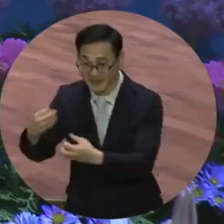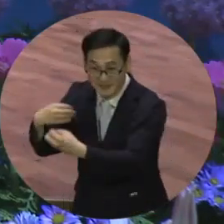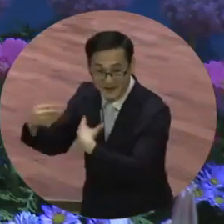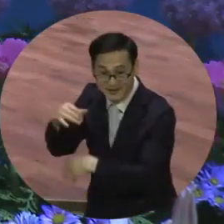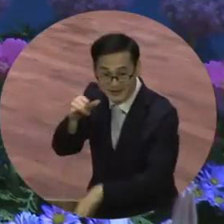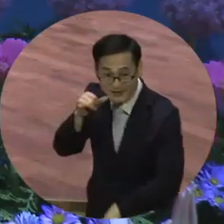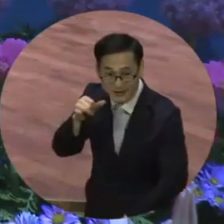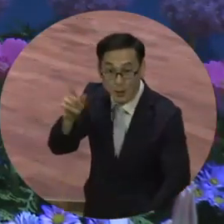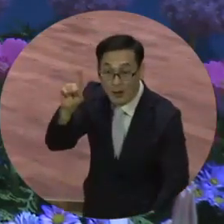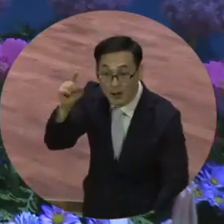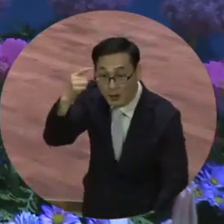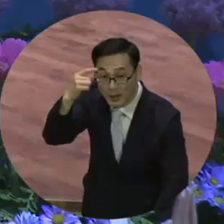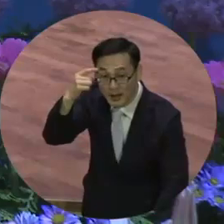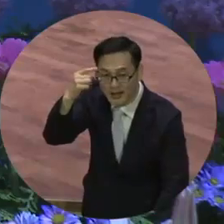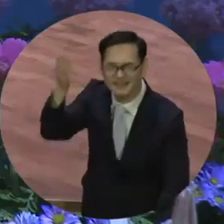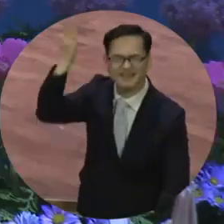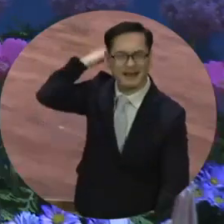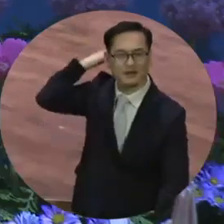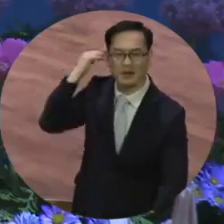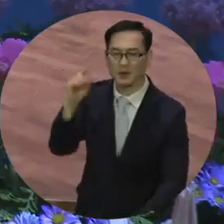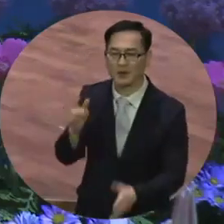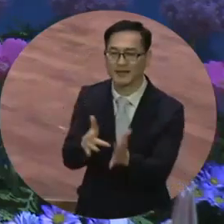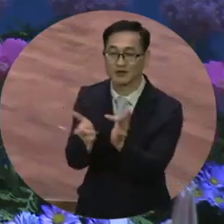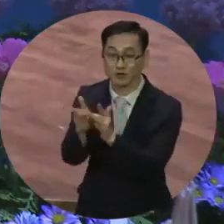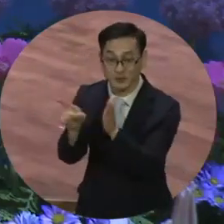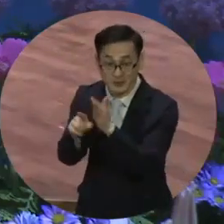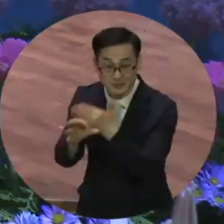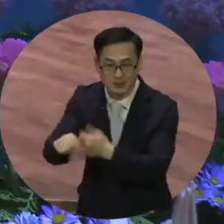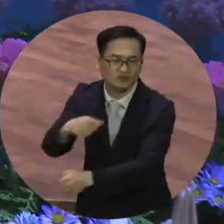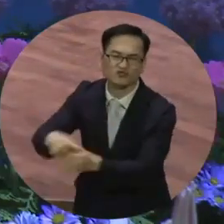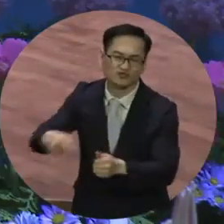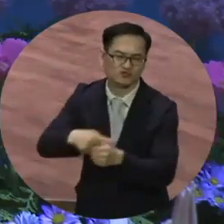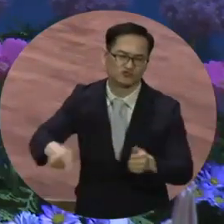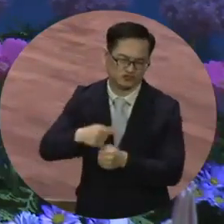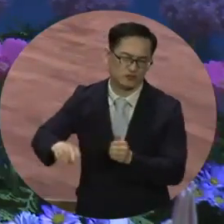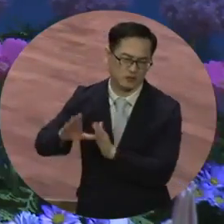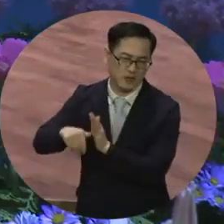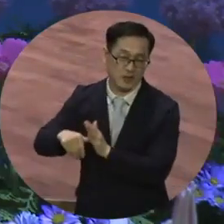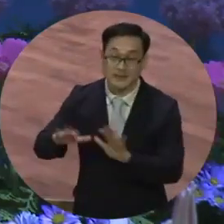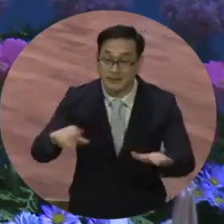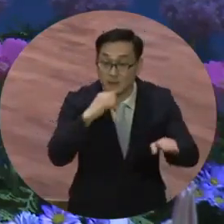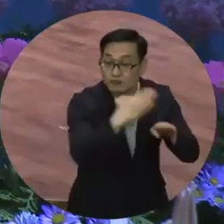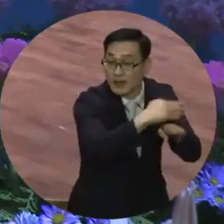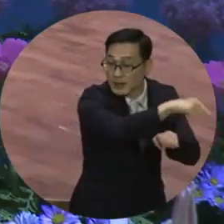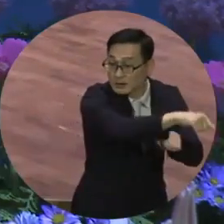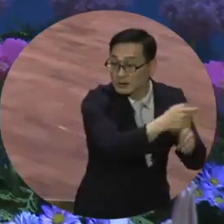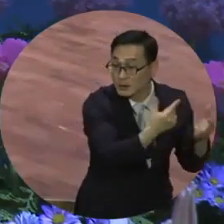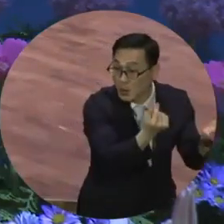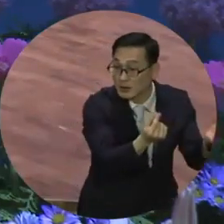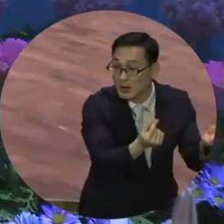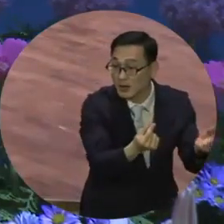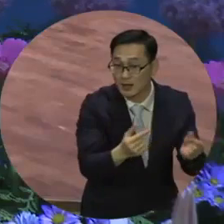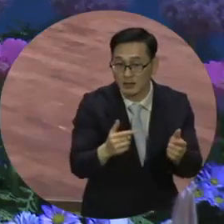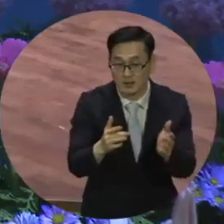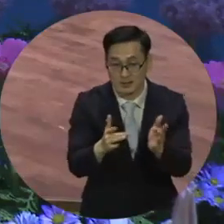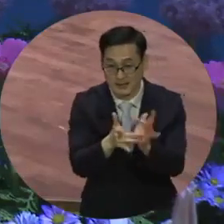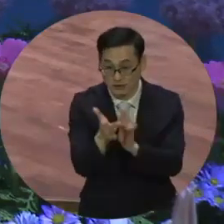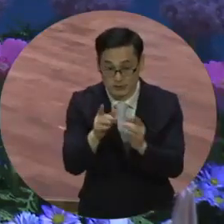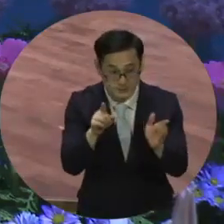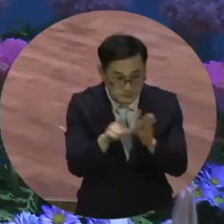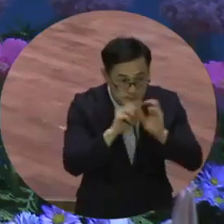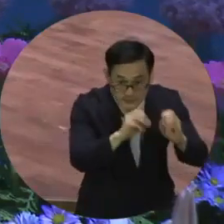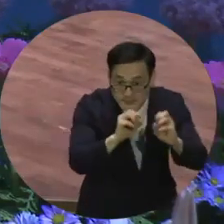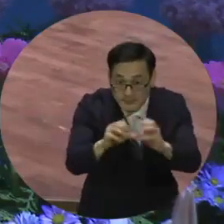전하면 죽이는 거요. 그러니까 저 북한처럼요 복음을 증거한다 성경 가졌다 죽이는